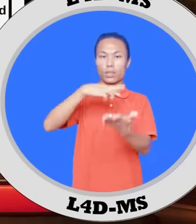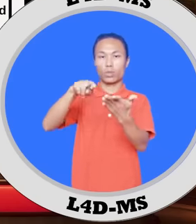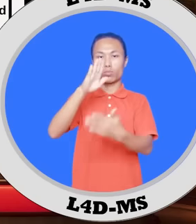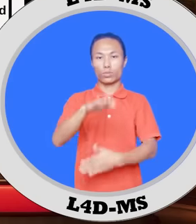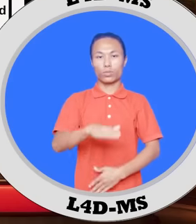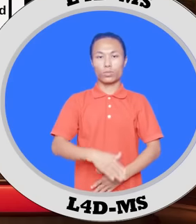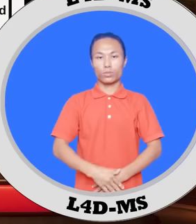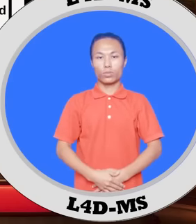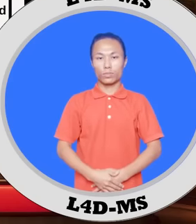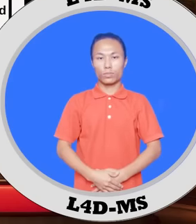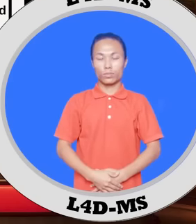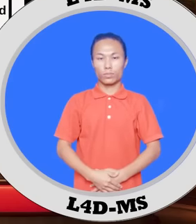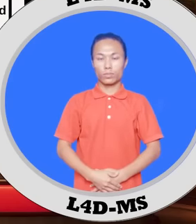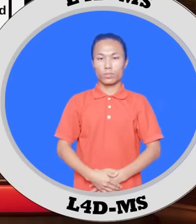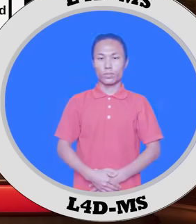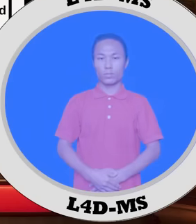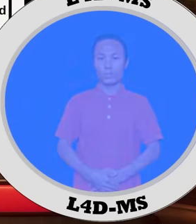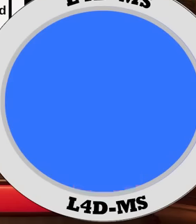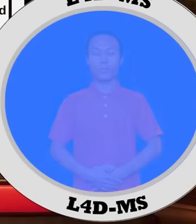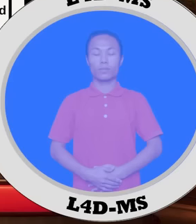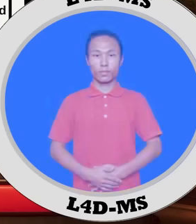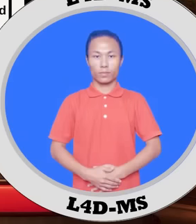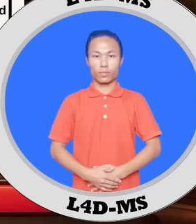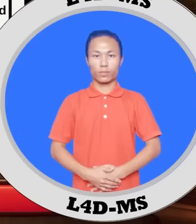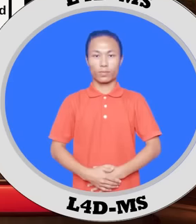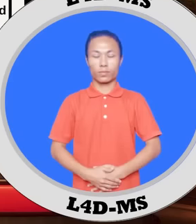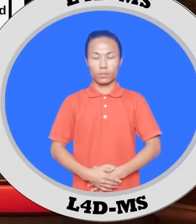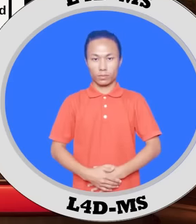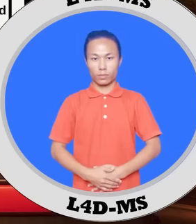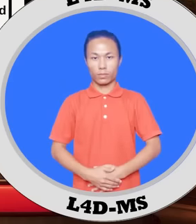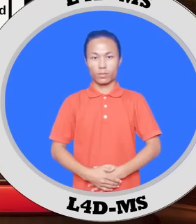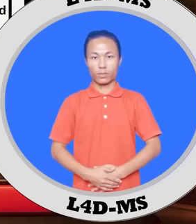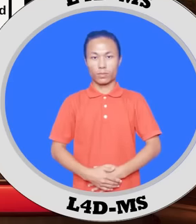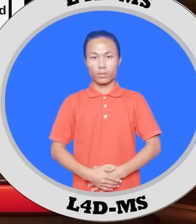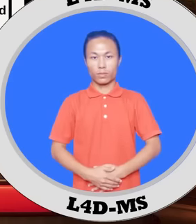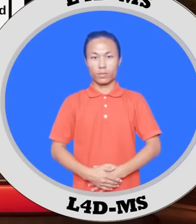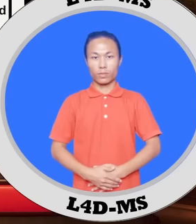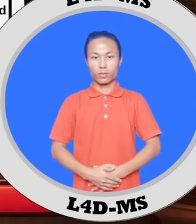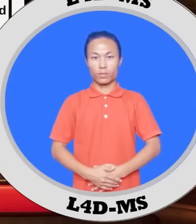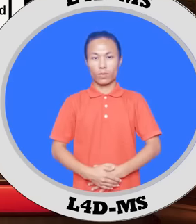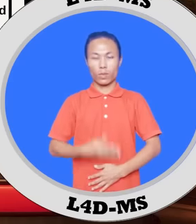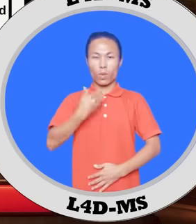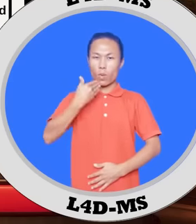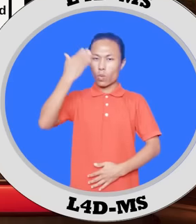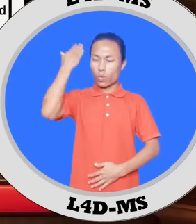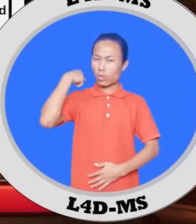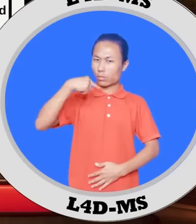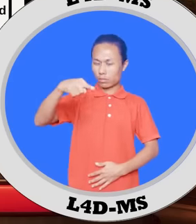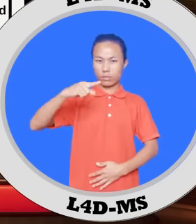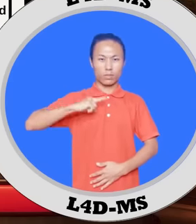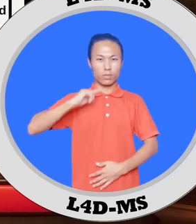ကင်းထောက်လုပ်ငန်းတွေအတွက်အဲ့ဒီလေယာဉ်တွေကိုအသုံးပြုနေရလို့ဆိုပါရစေ။မြန်မာစစ်အုပ်စုကလူမျိုးတုံးတပ်ဖြတ်မှုဆေးရဆွေးမှု